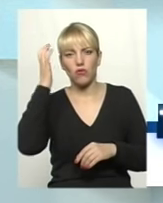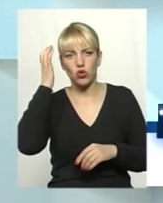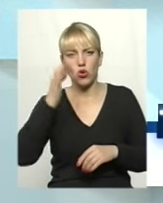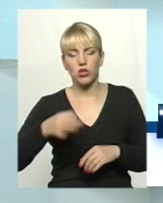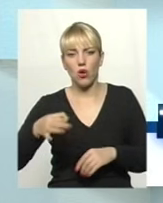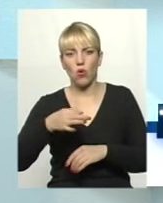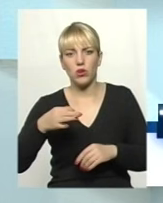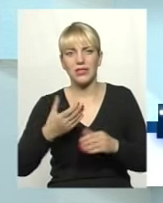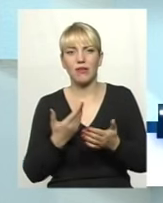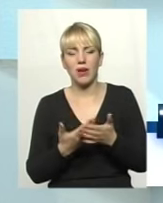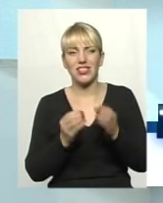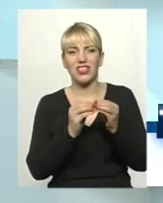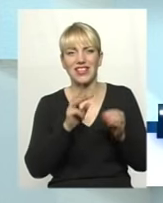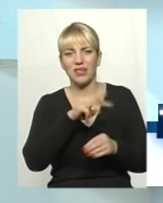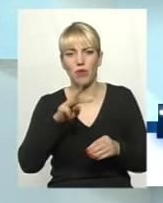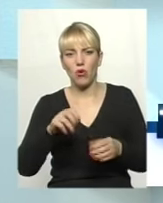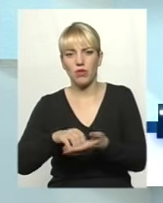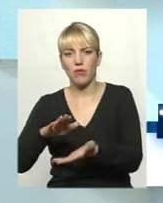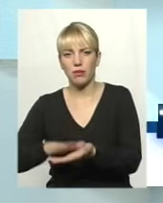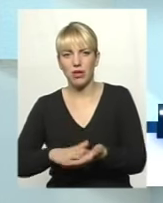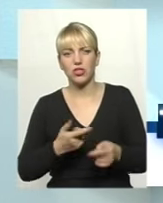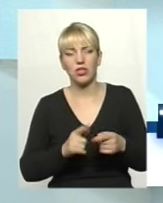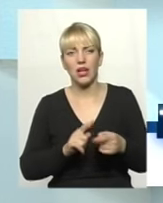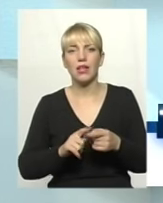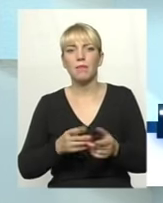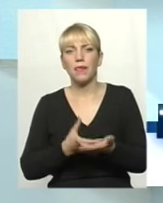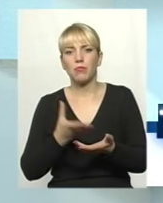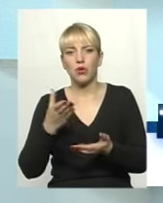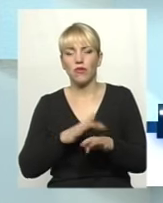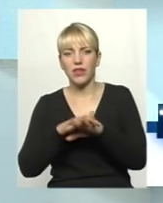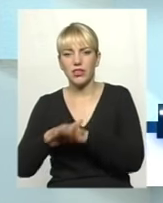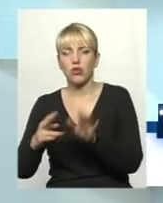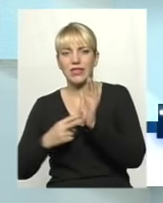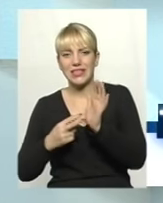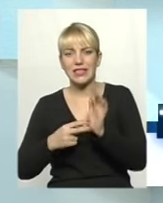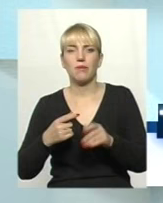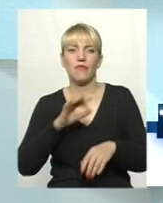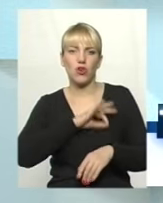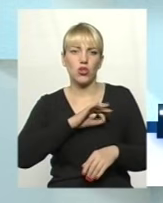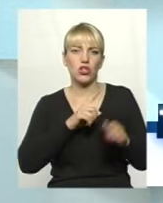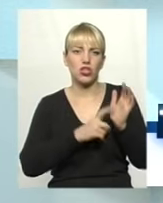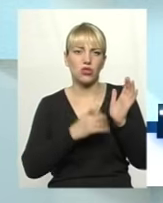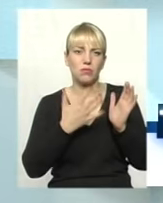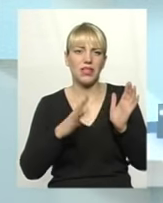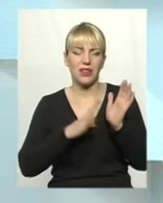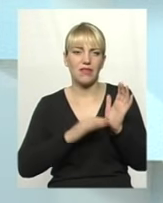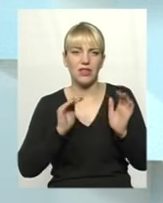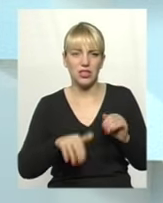Острів майже 10 мільйонів передбачено, профінансовано 7 мільйонів 800, використання 659 тисяч